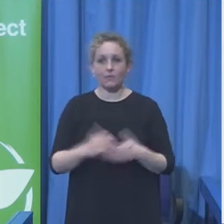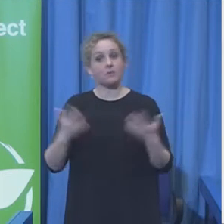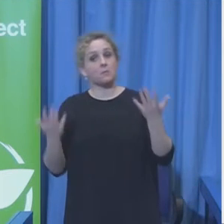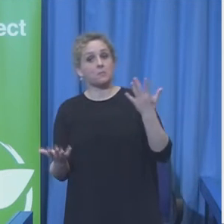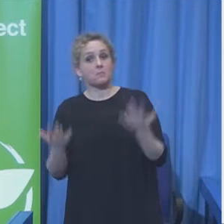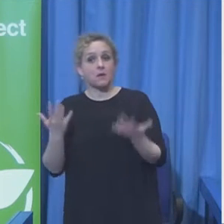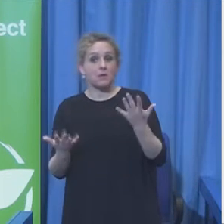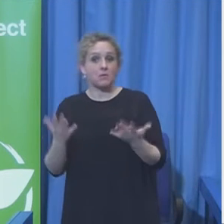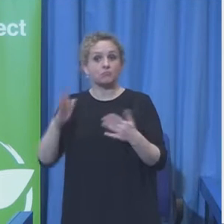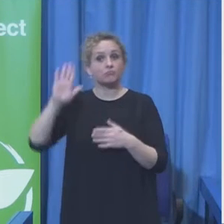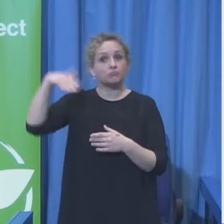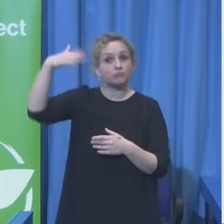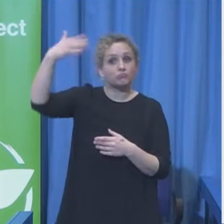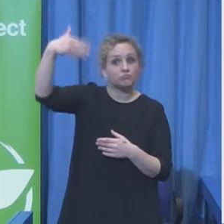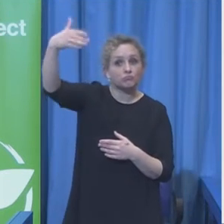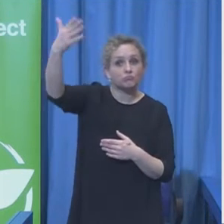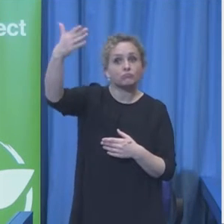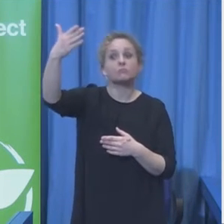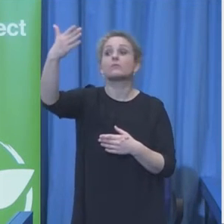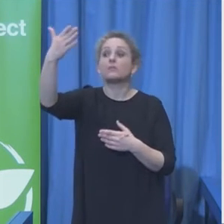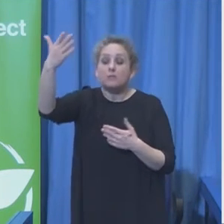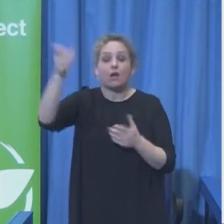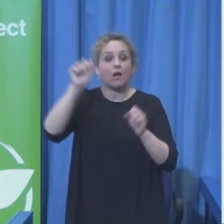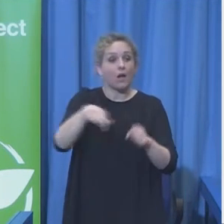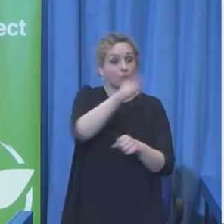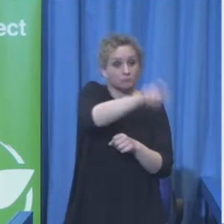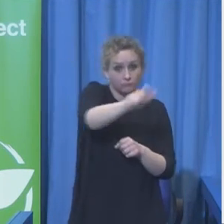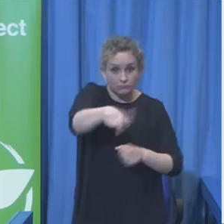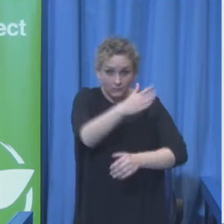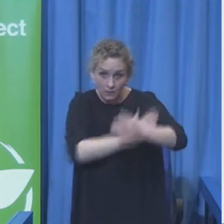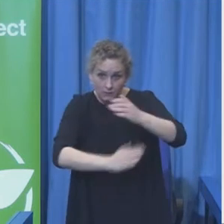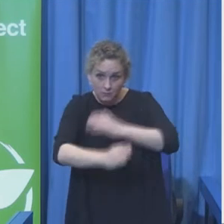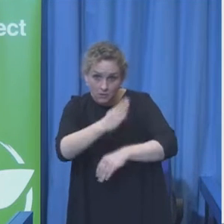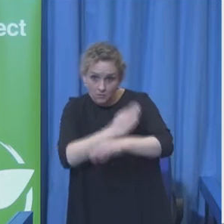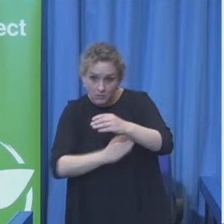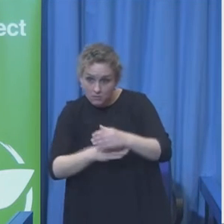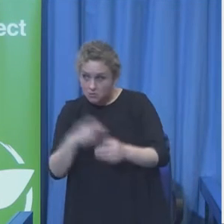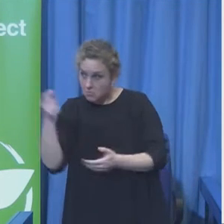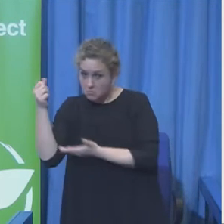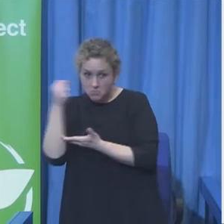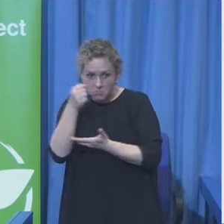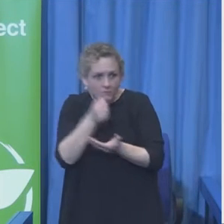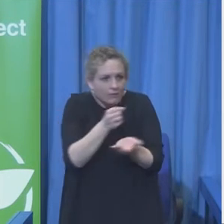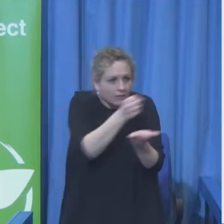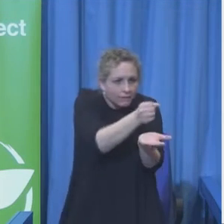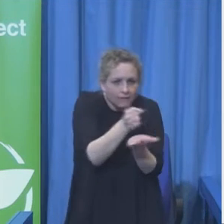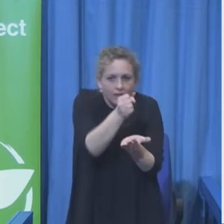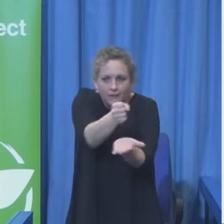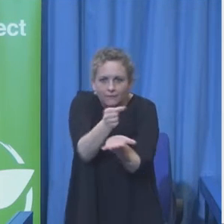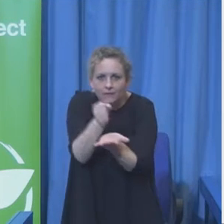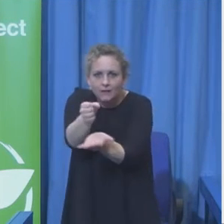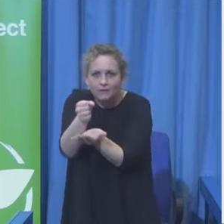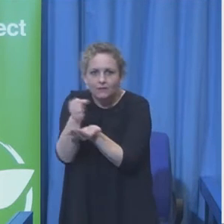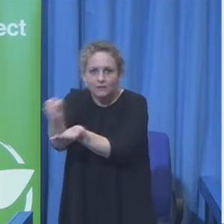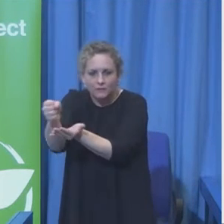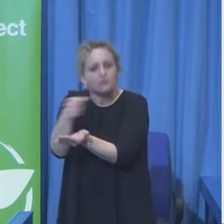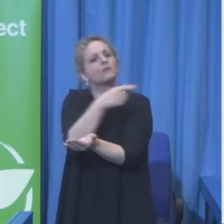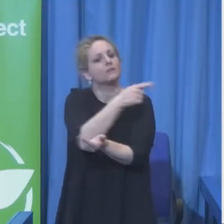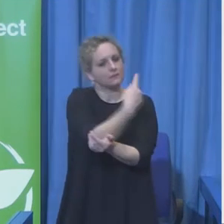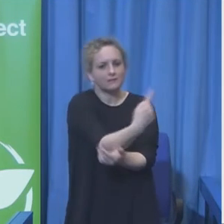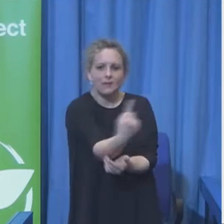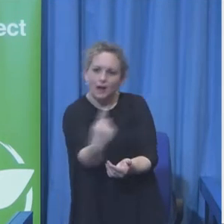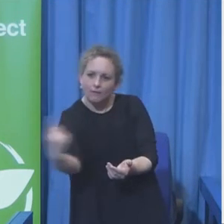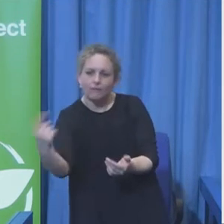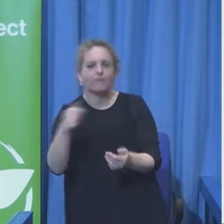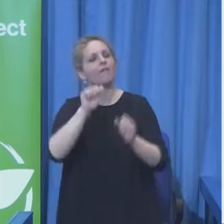pracodawców, tak aby zatrudnianie osób z niepełnosprawnością nie wiązało się tylko z problemami.